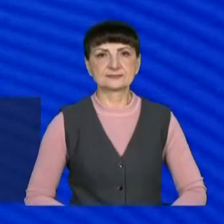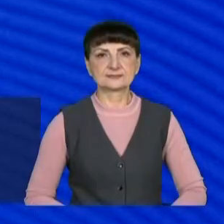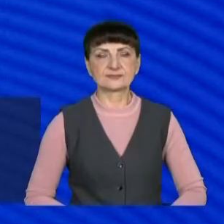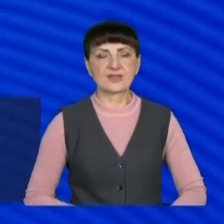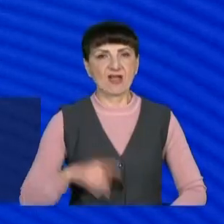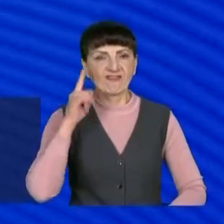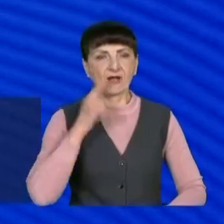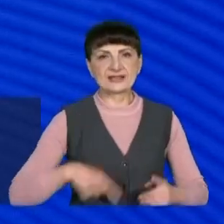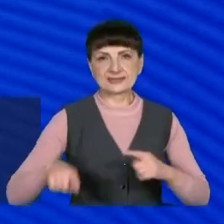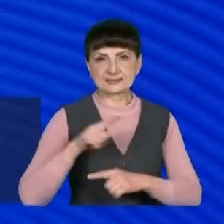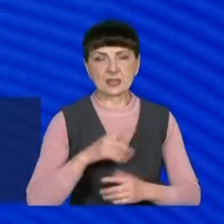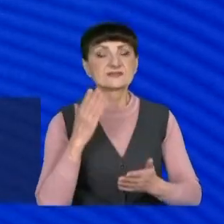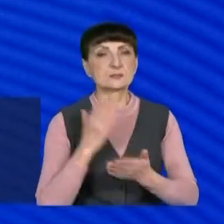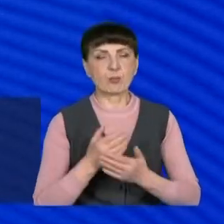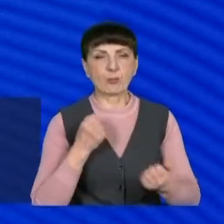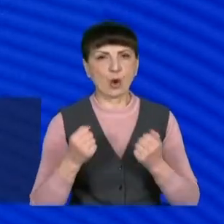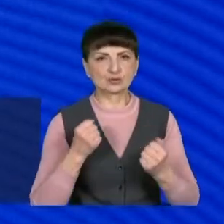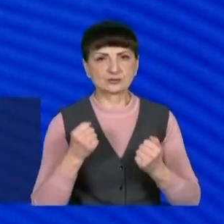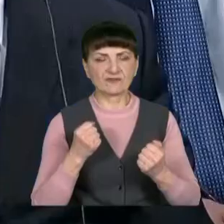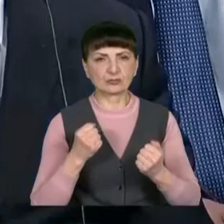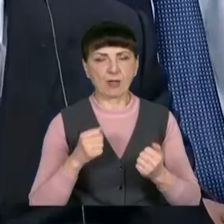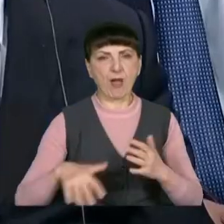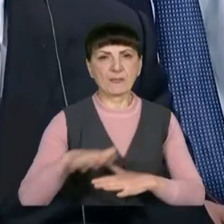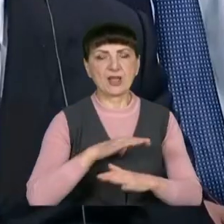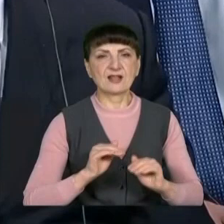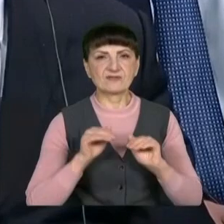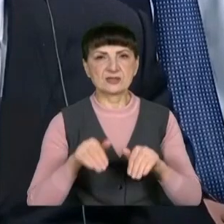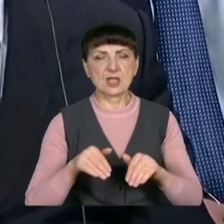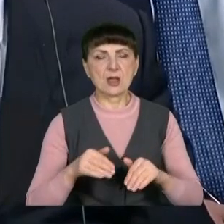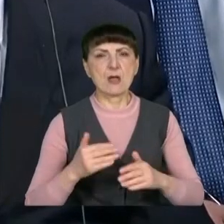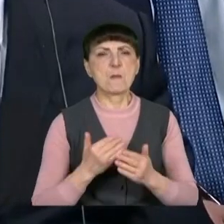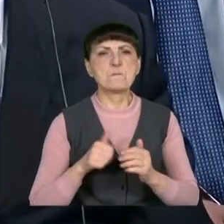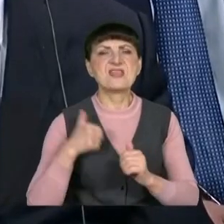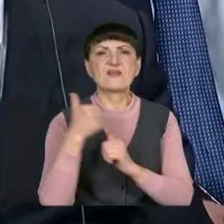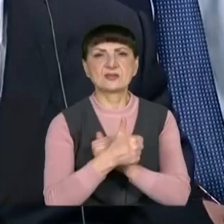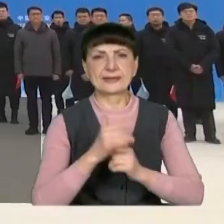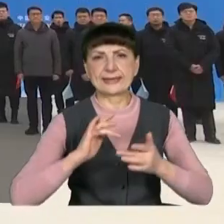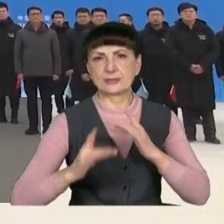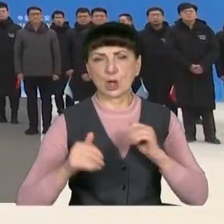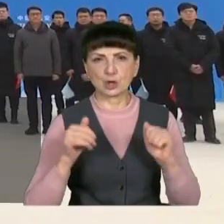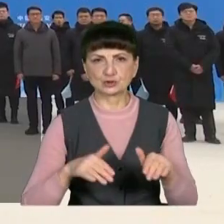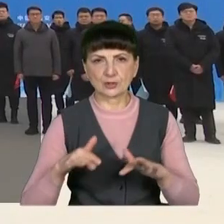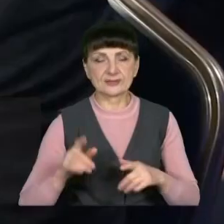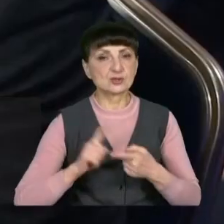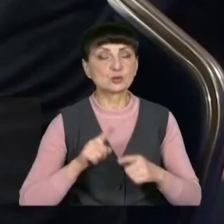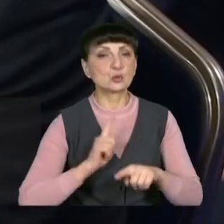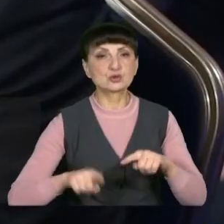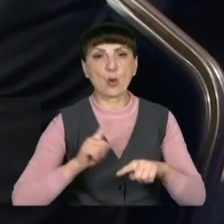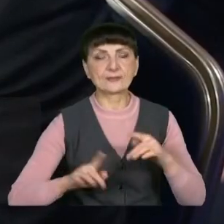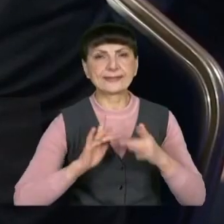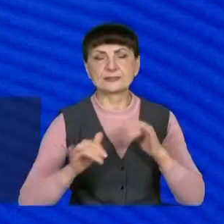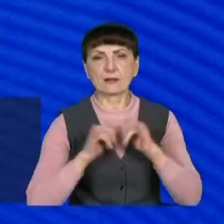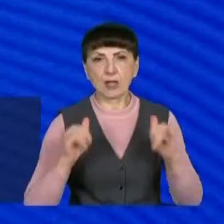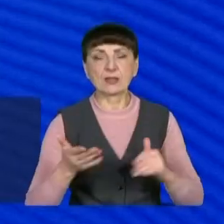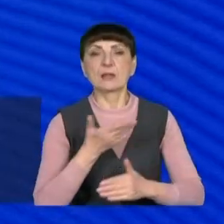В Казахстане сформирован прочный фундамент для внедрения передовых IT-решений. За счет ускоренной цифровизации